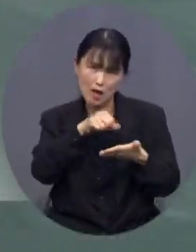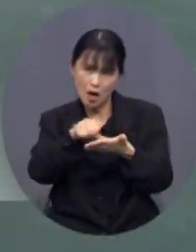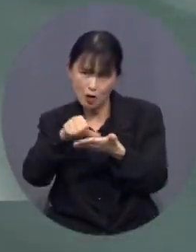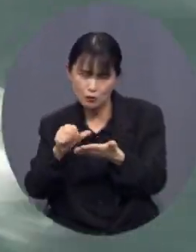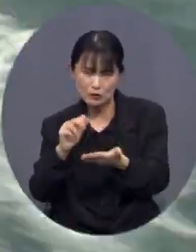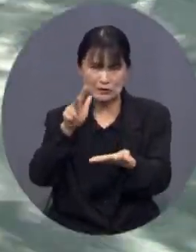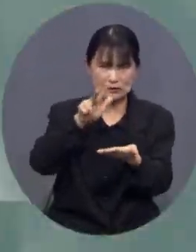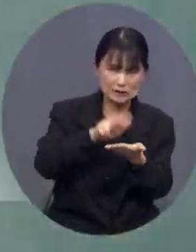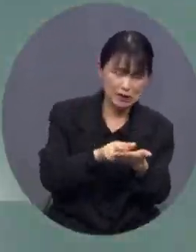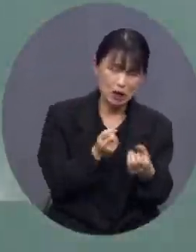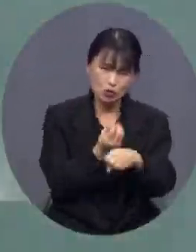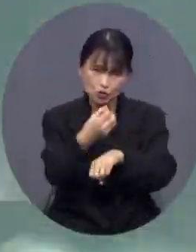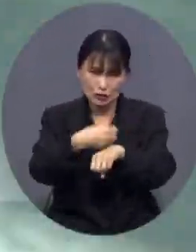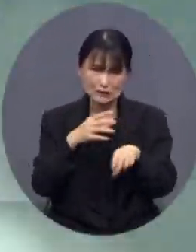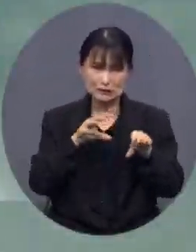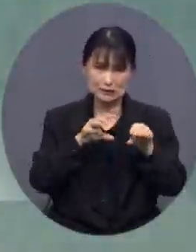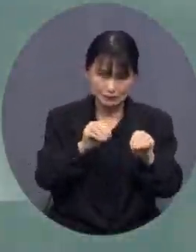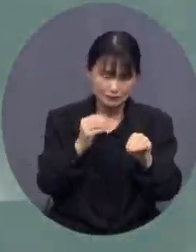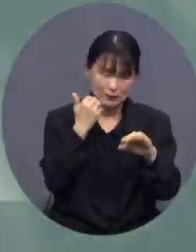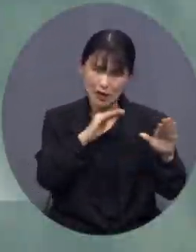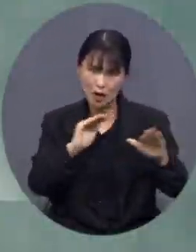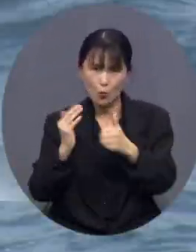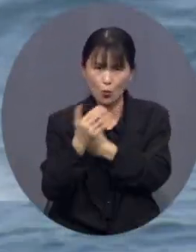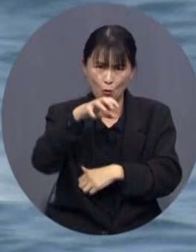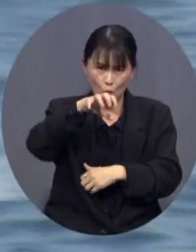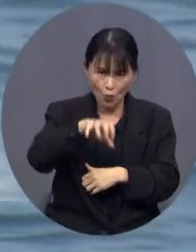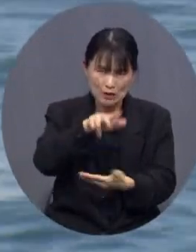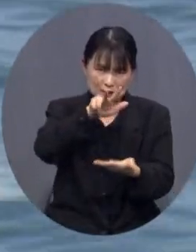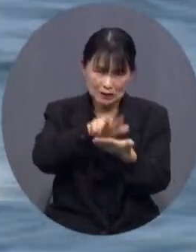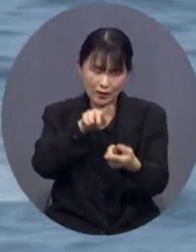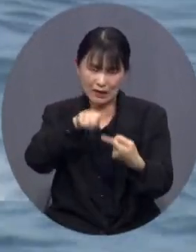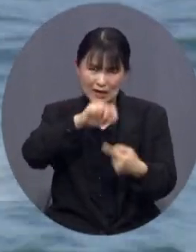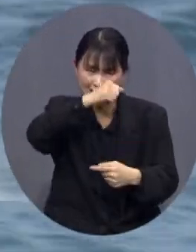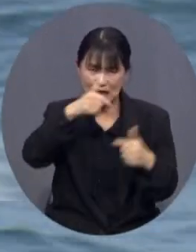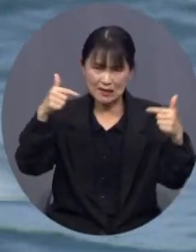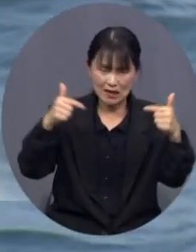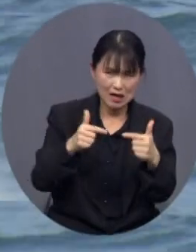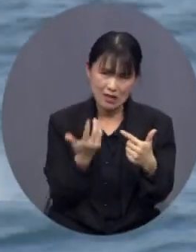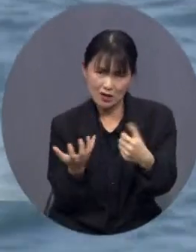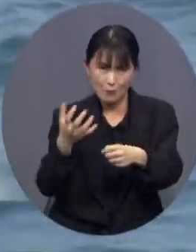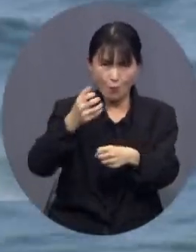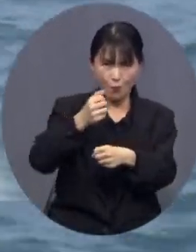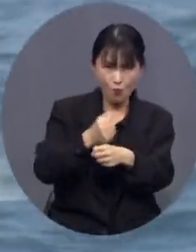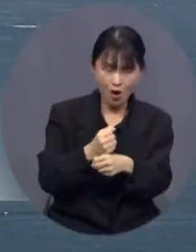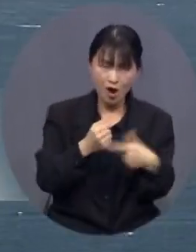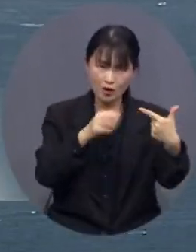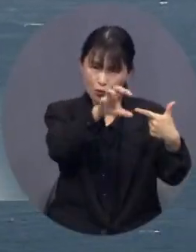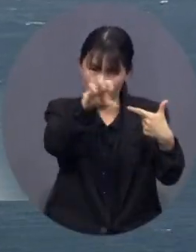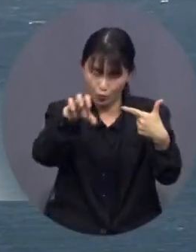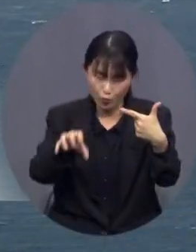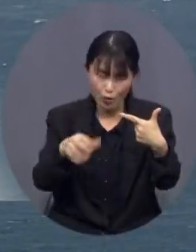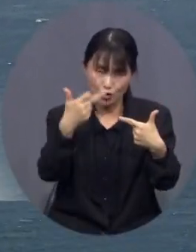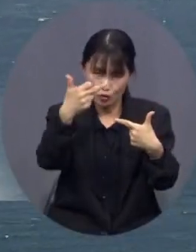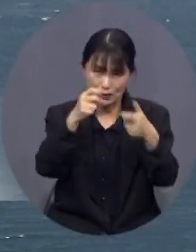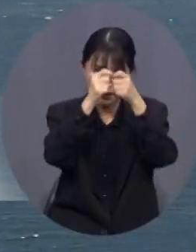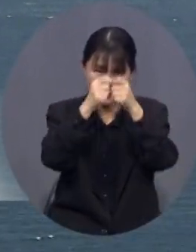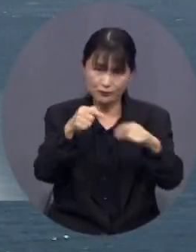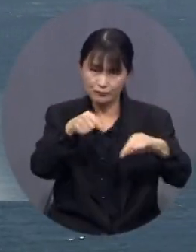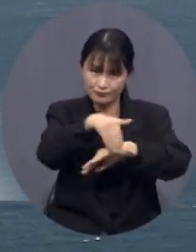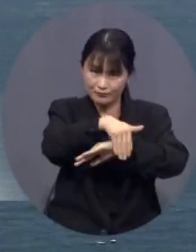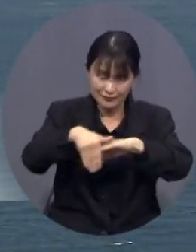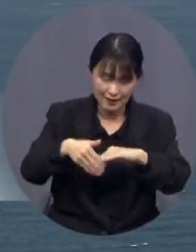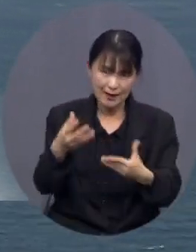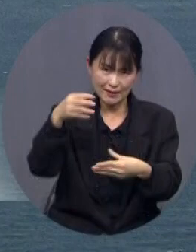지정과 유통 금지, 해양보호구역 관련 예산 삭감 복원 등 6개 분야 12개 세부 정책 과제를